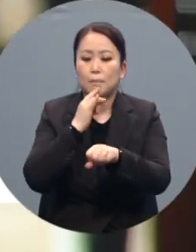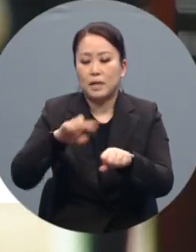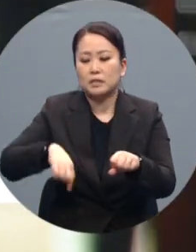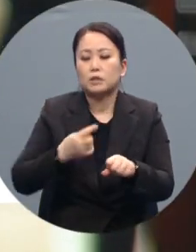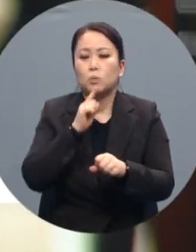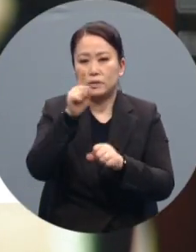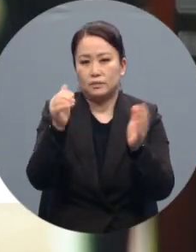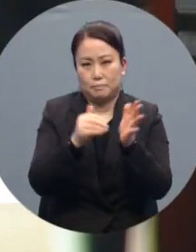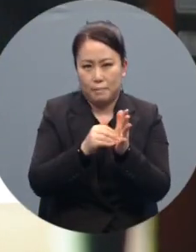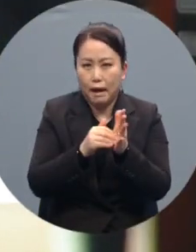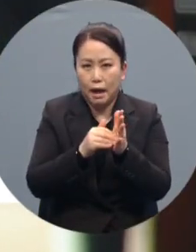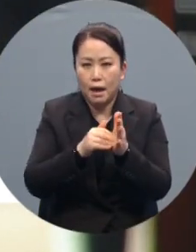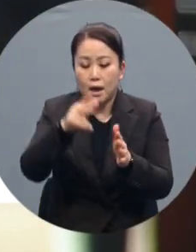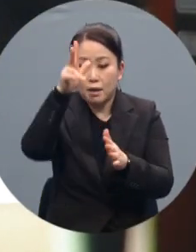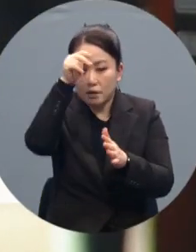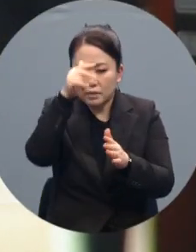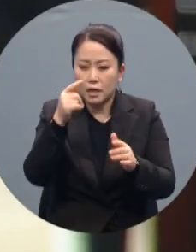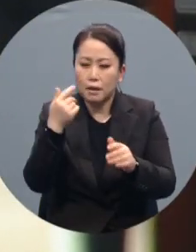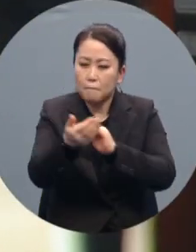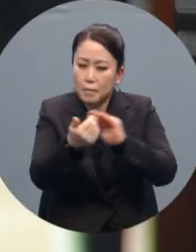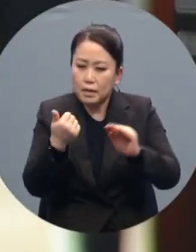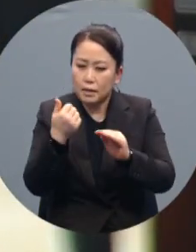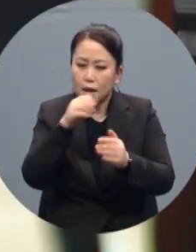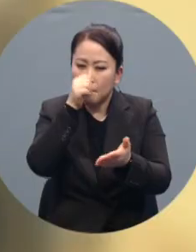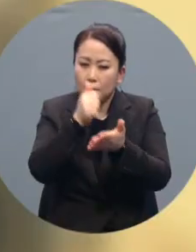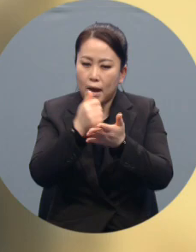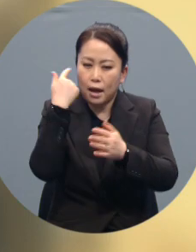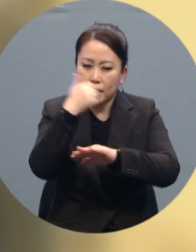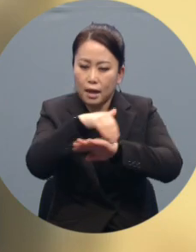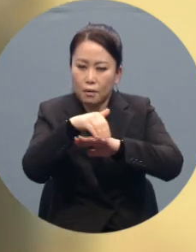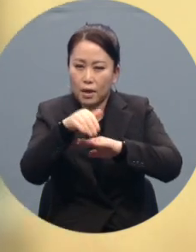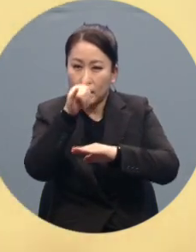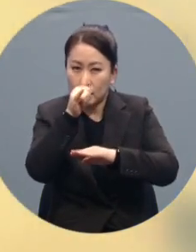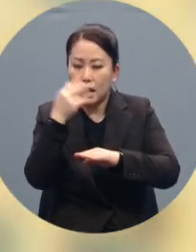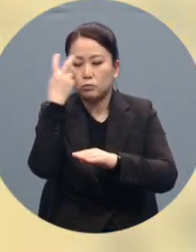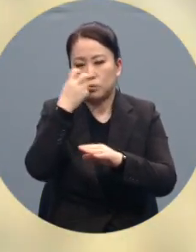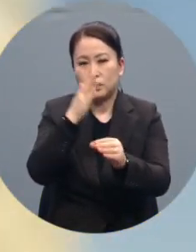한편 경찰은 이들이 범행을 미리 계획해 는지 여부를 조사하고 있습니다